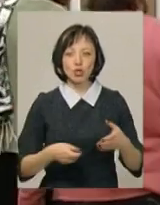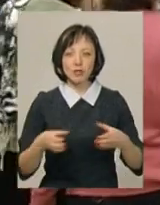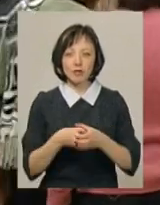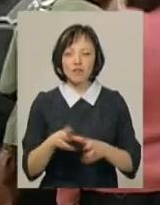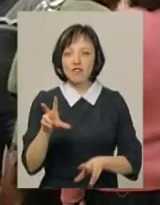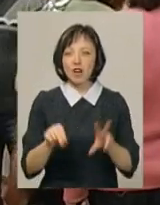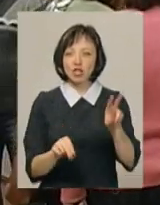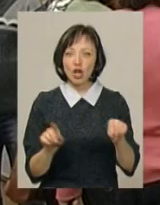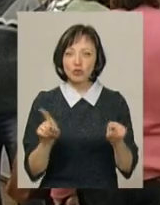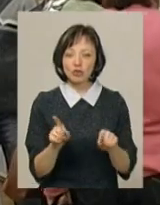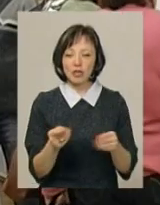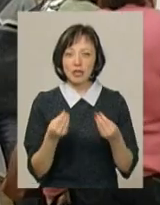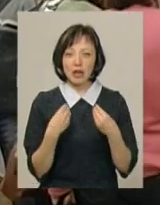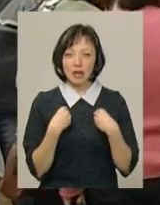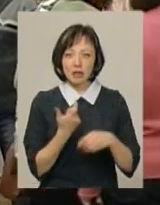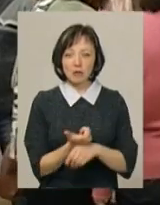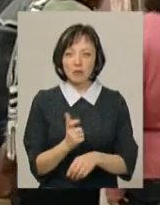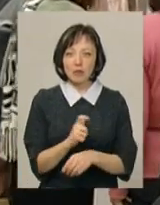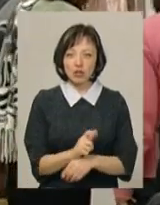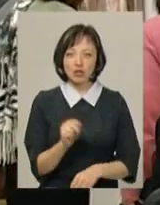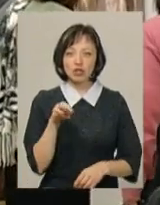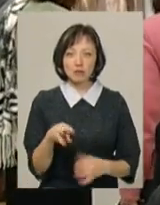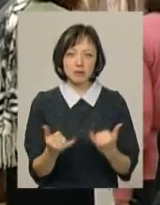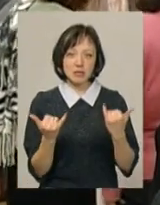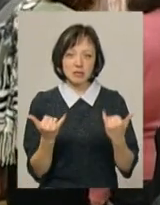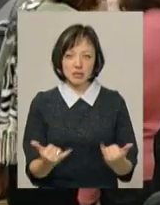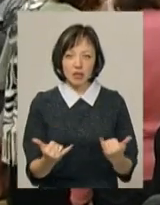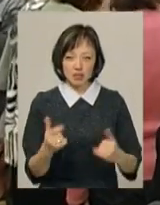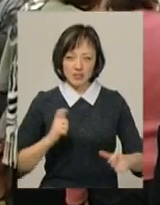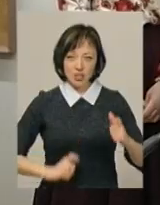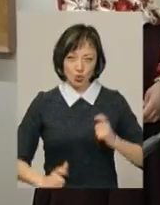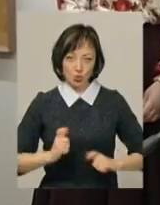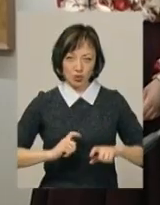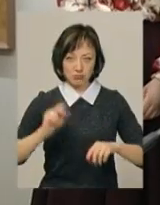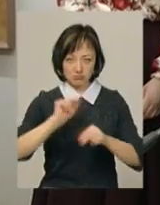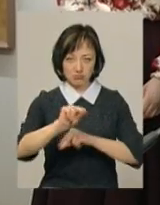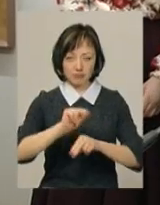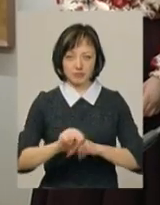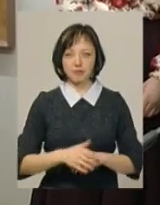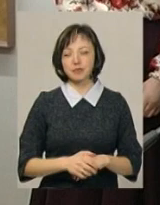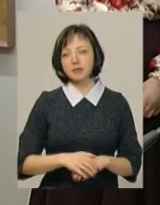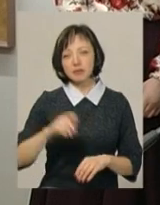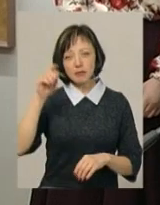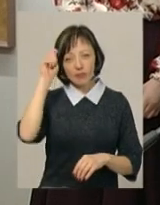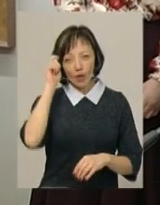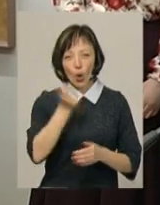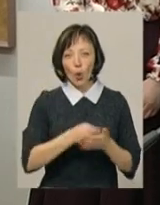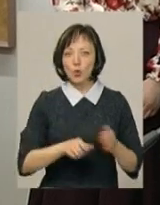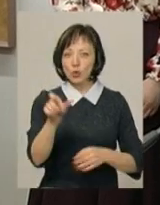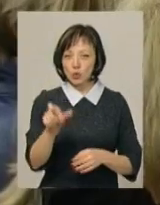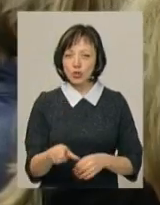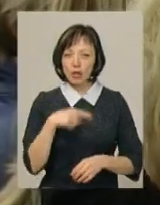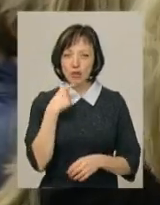Я вважаю, що він нам дає набагато більше, чим зараз в сучасних інститутах дають. Художник каже, щоб навчатися у нього,